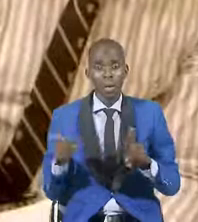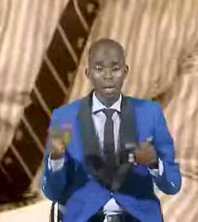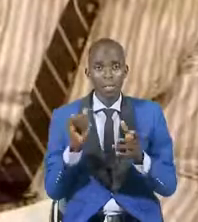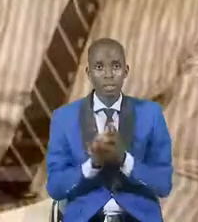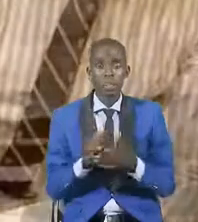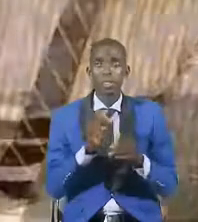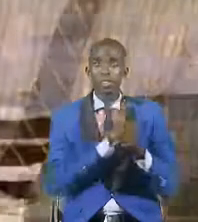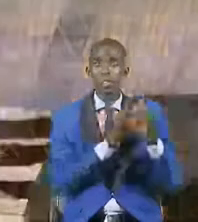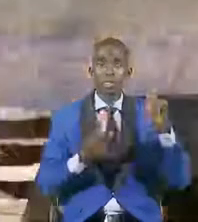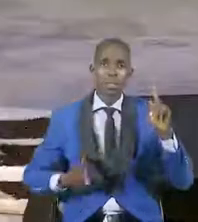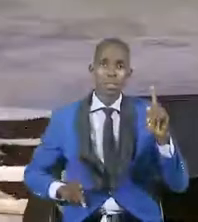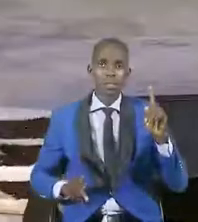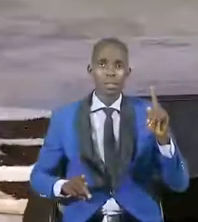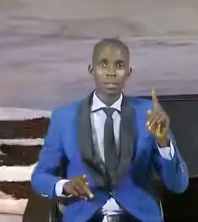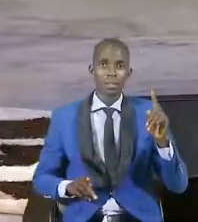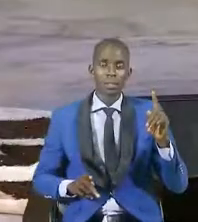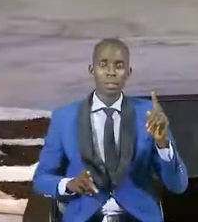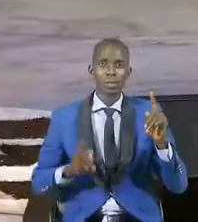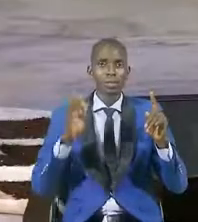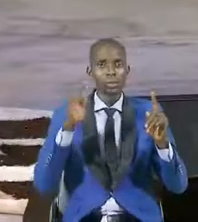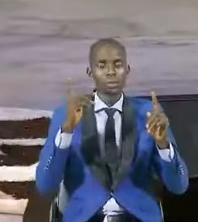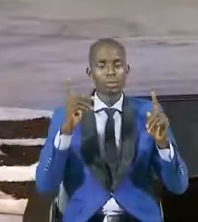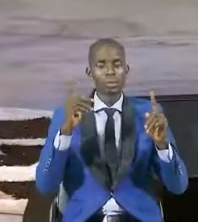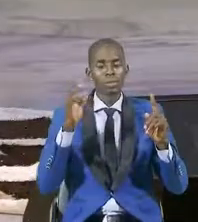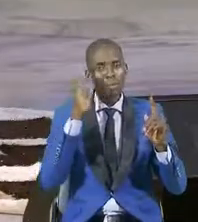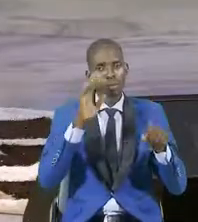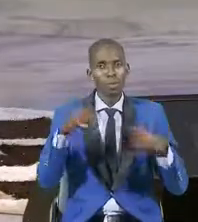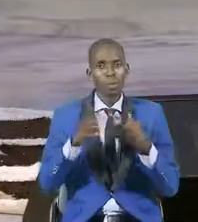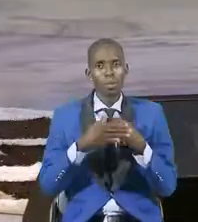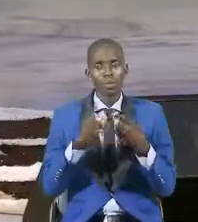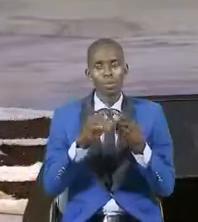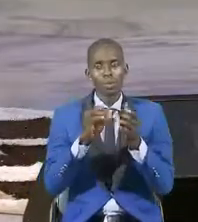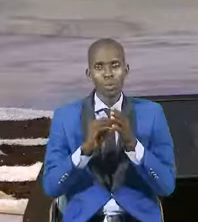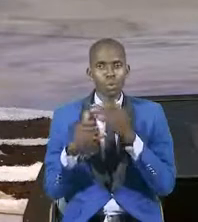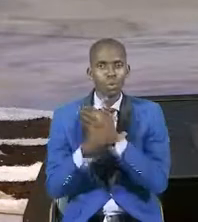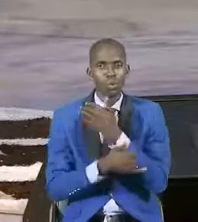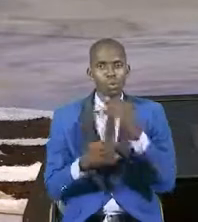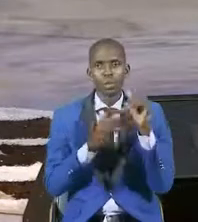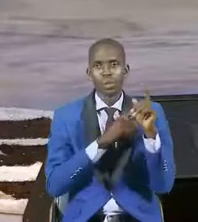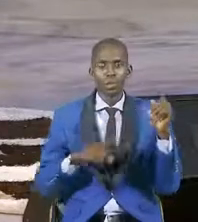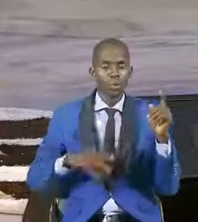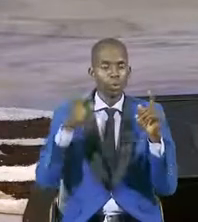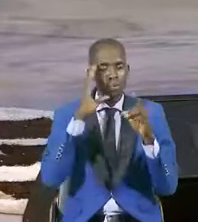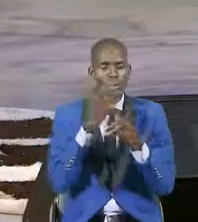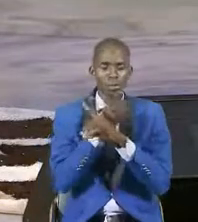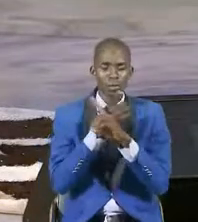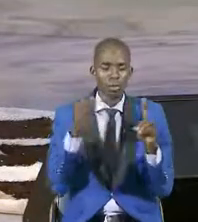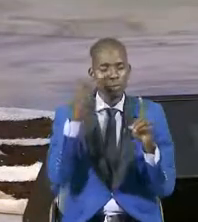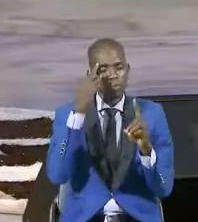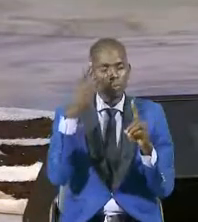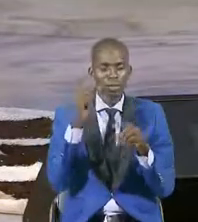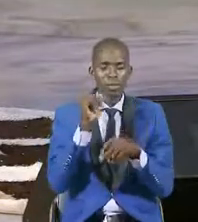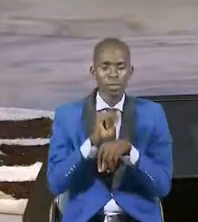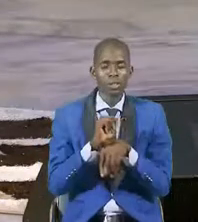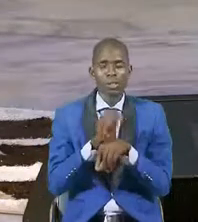mais ce roi retournera à son pays et le Seigneur vous délivrera pour son